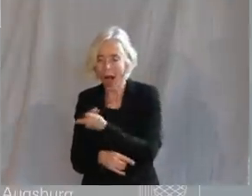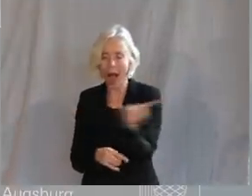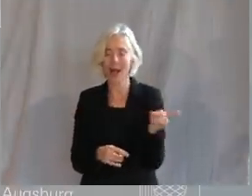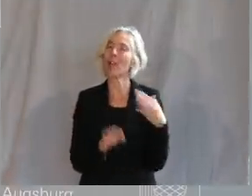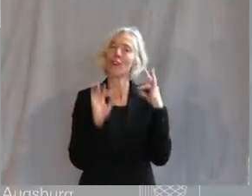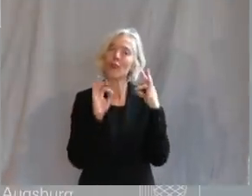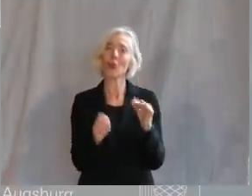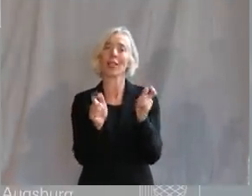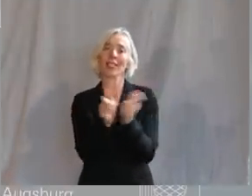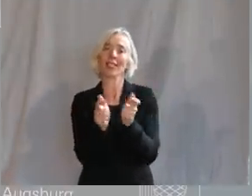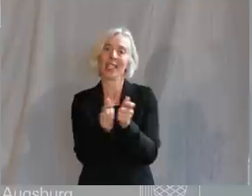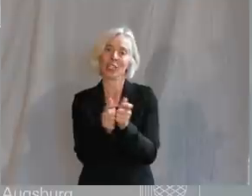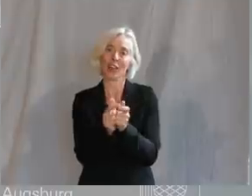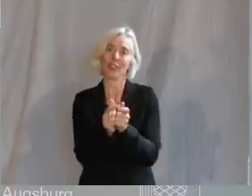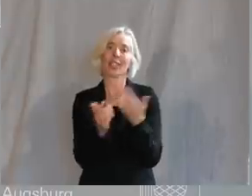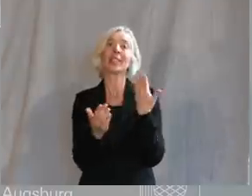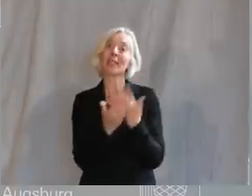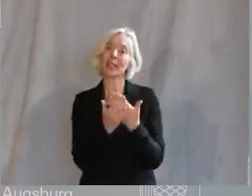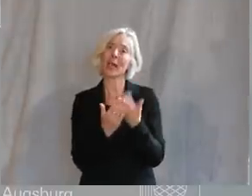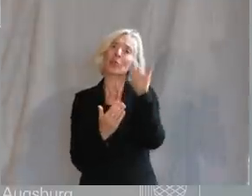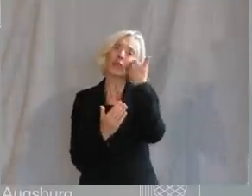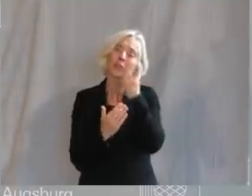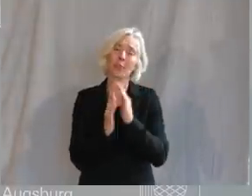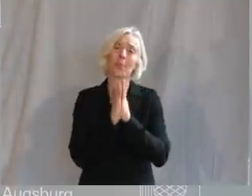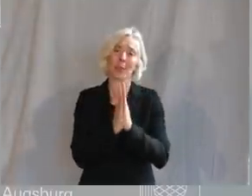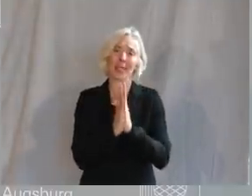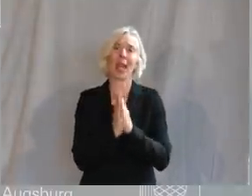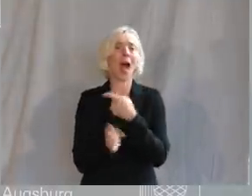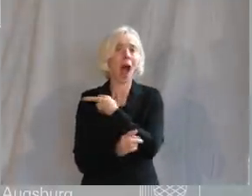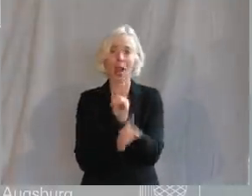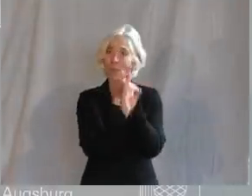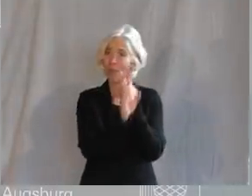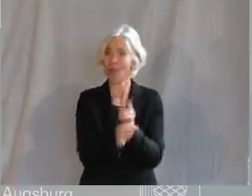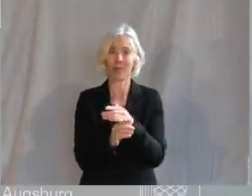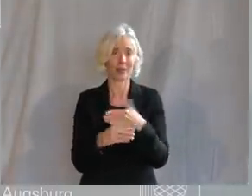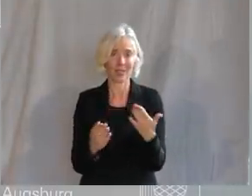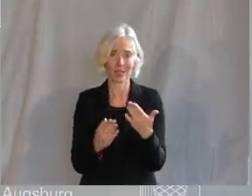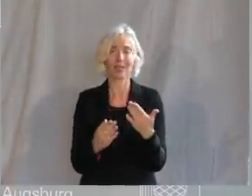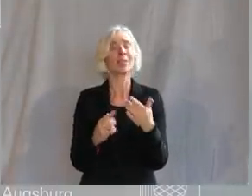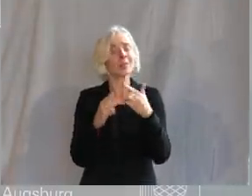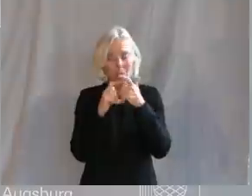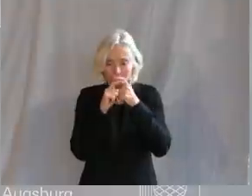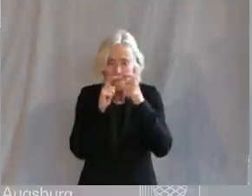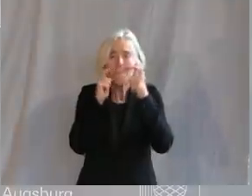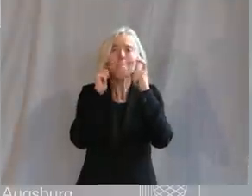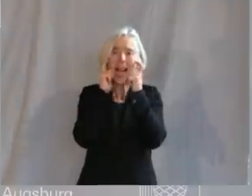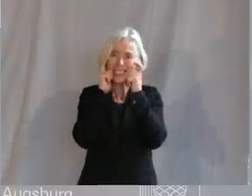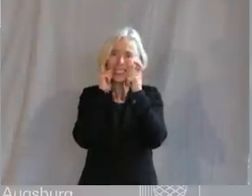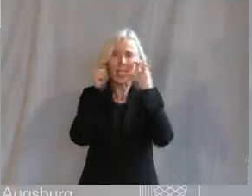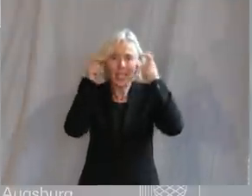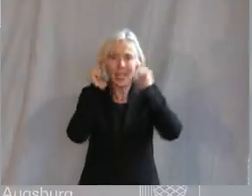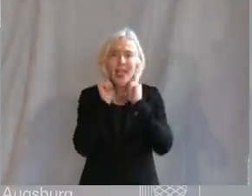möchte ich Sie alle bitten, ganz einfache Dinge einzuhalten. Tragen Sie die Alltagsmasken. Es ist ein Stück Stoff, wo